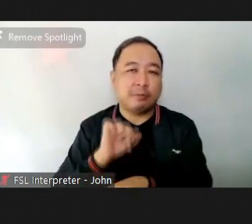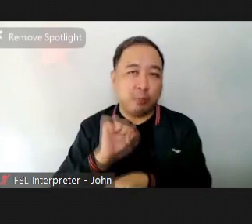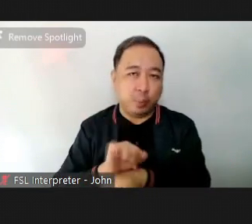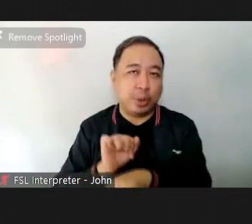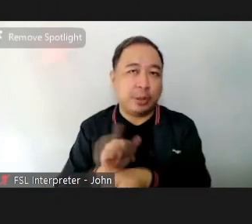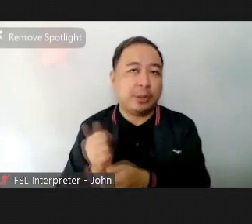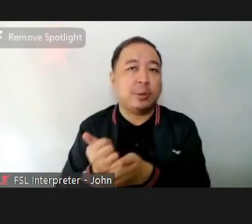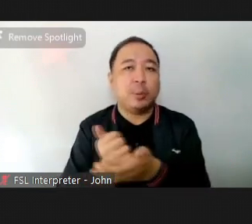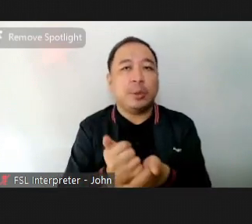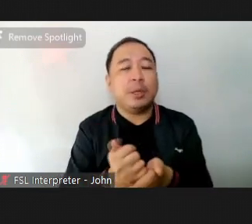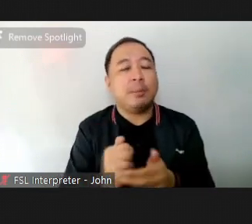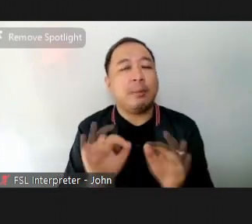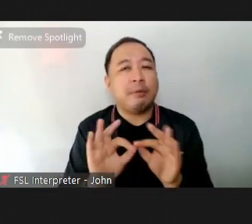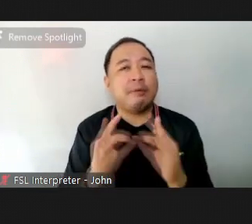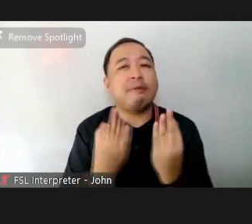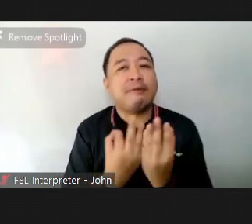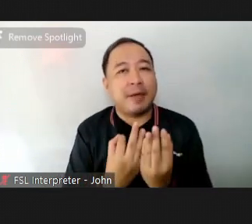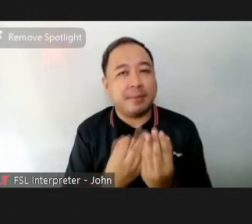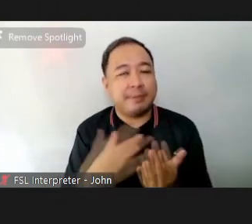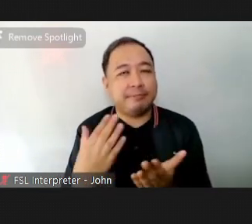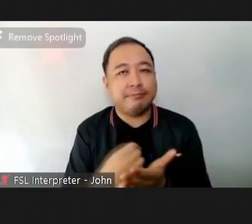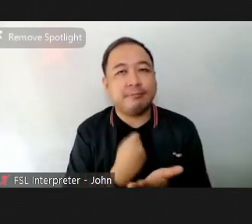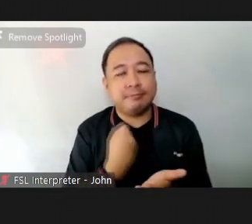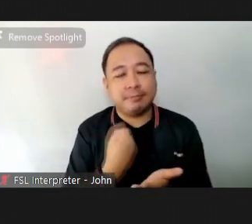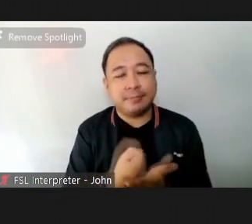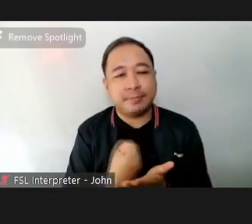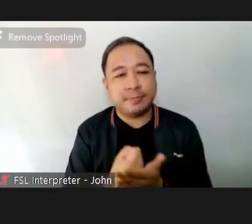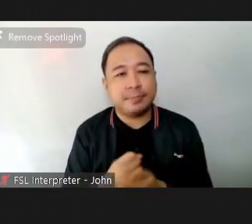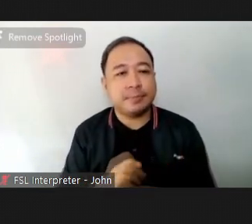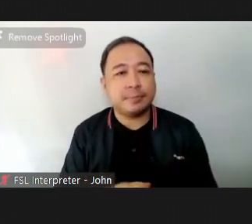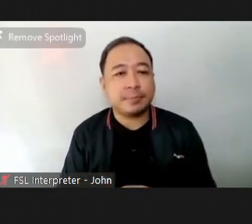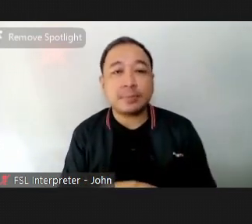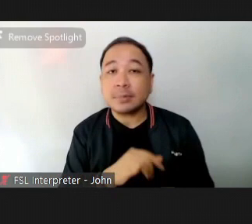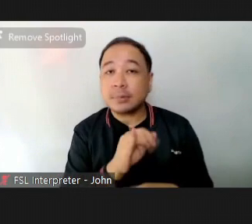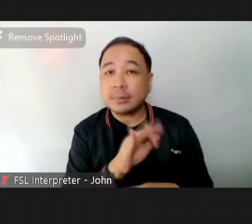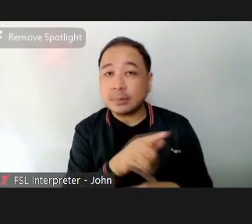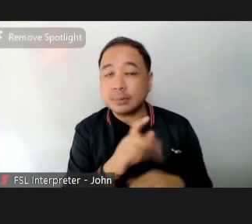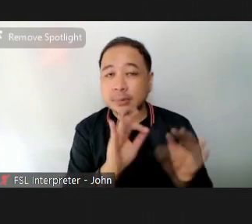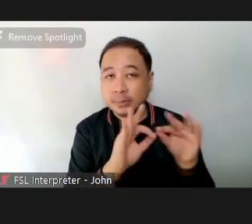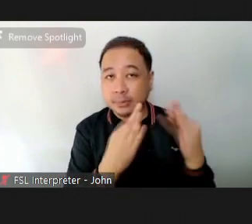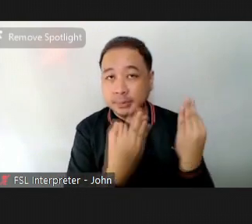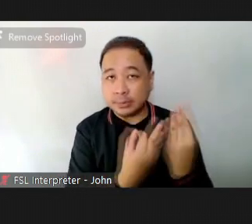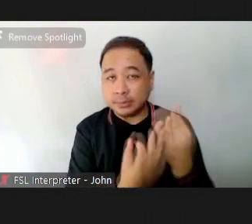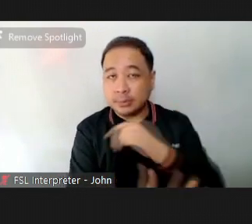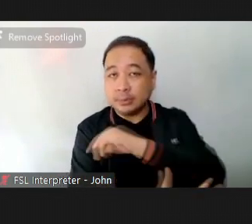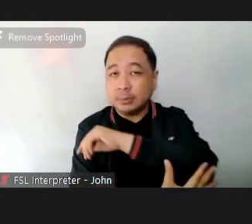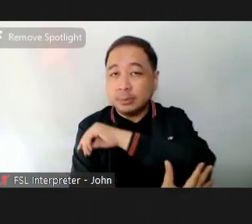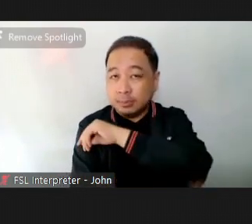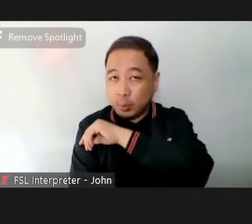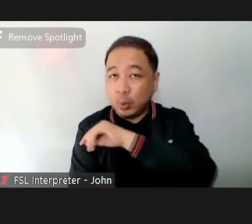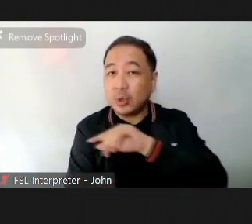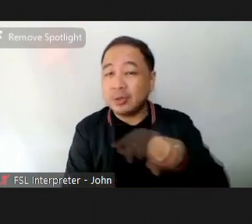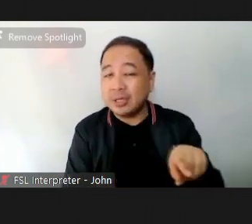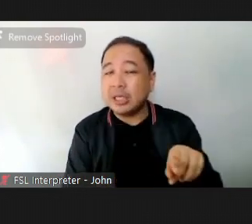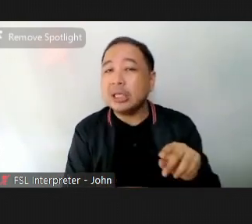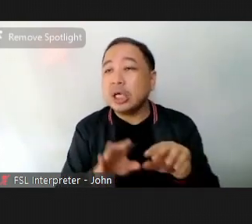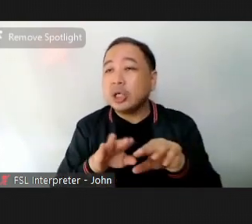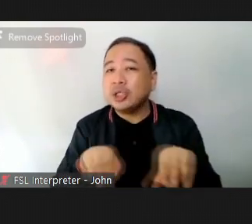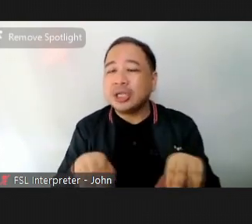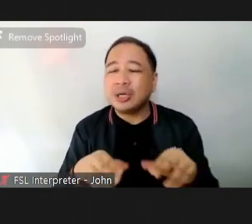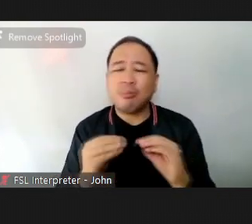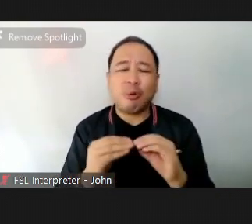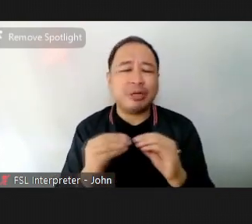sa family income. At kapag mahirap din ang pamilya, mas prone sila na gumawa ng mga bagay